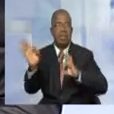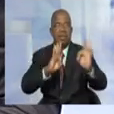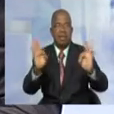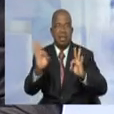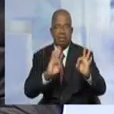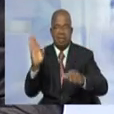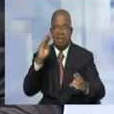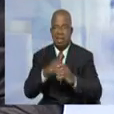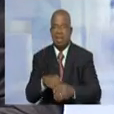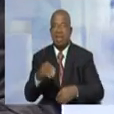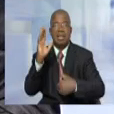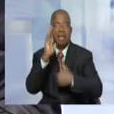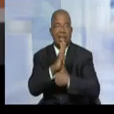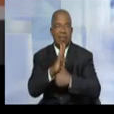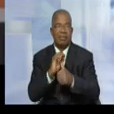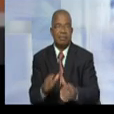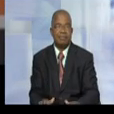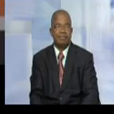Kader Segodogo, RT Boaké.